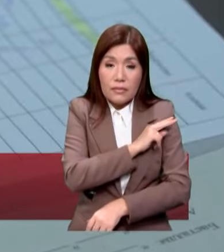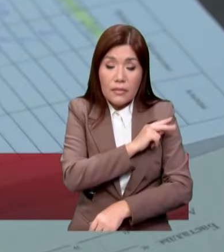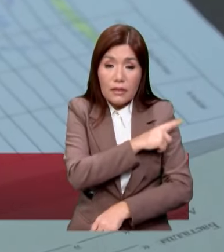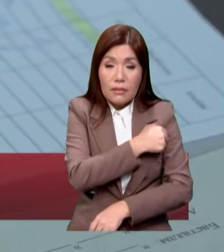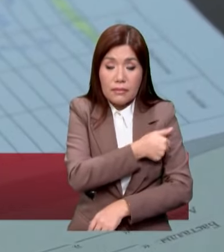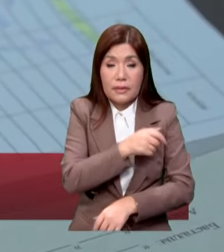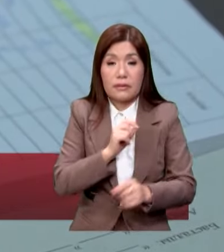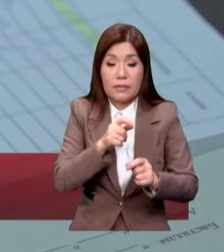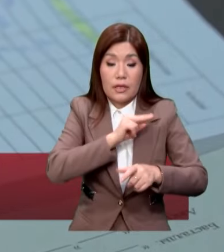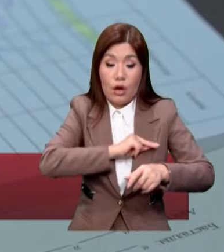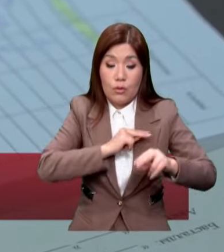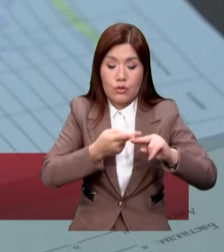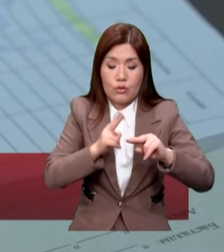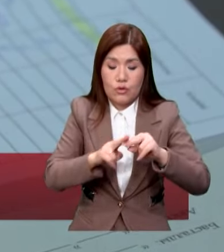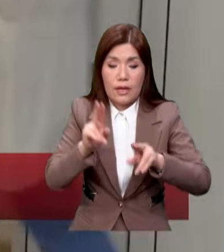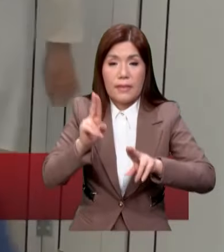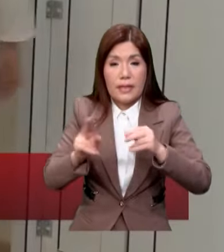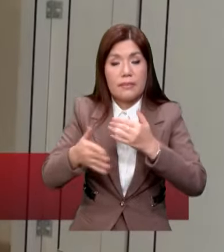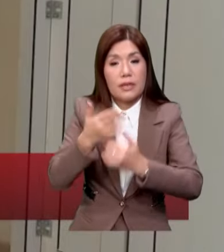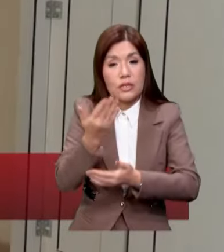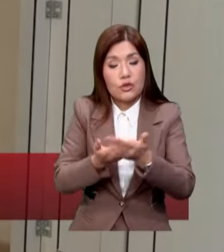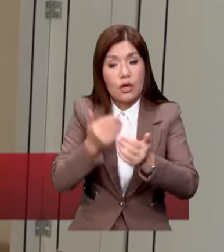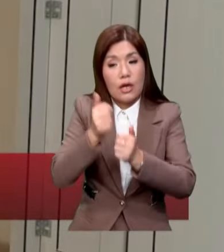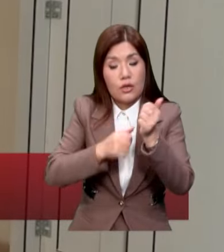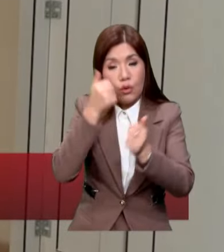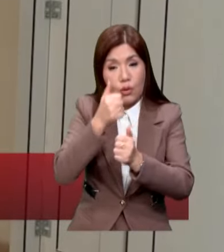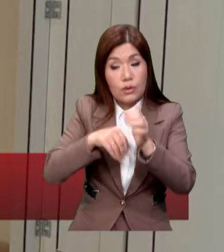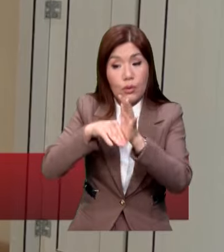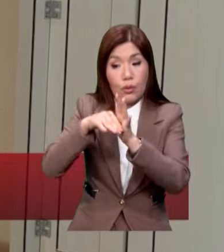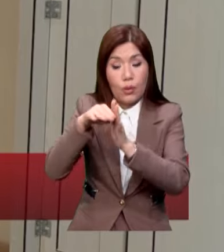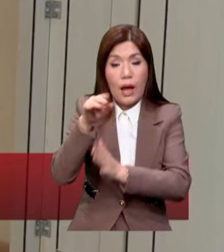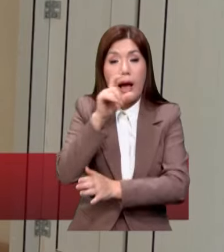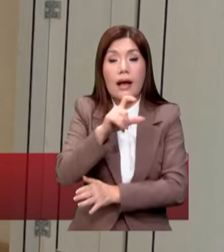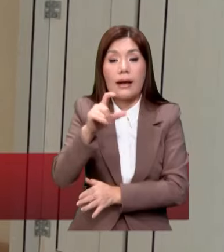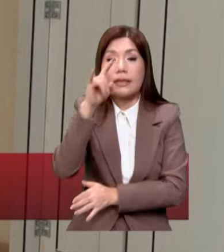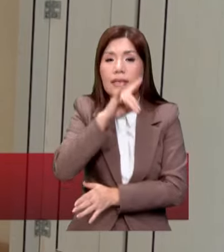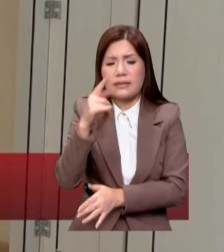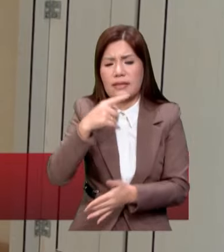дисциплинарной ответственности. Местные власти уверяют, что они ежегодно улучшают систему, но сами казахстанцы в это